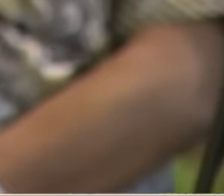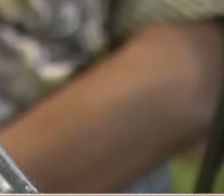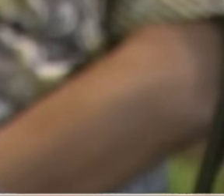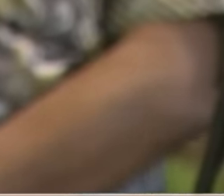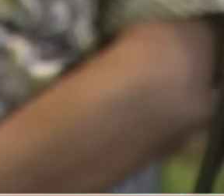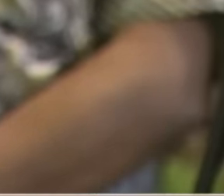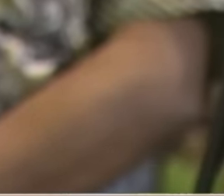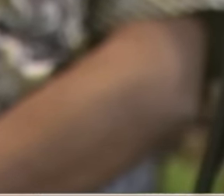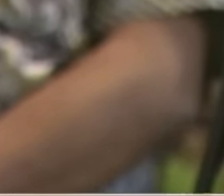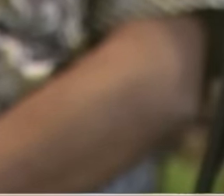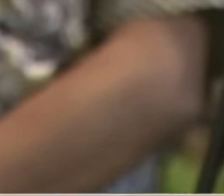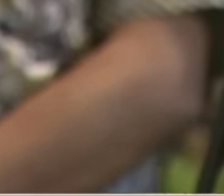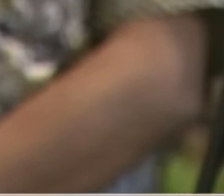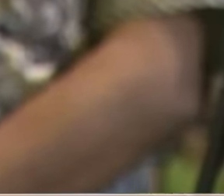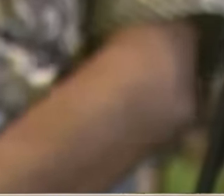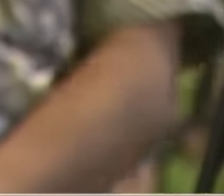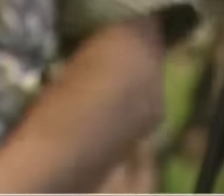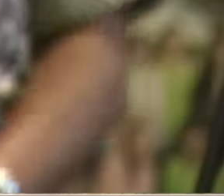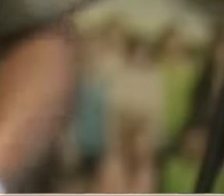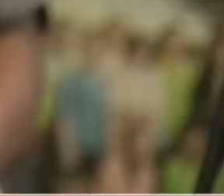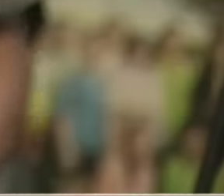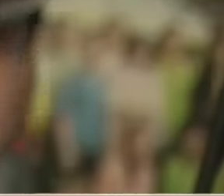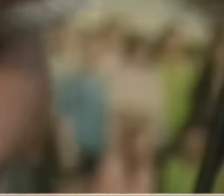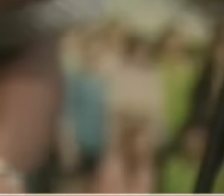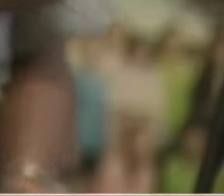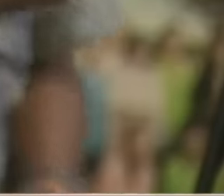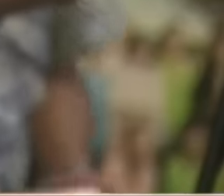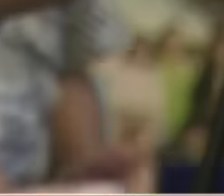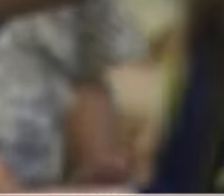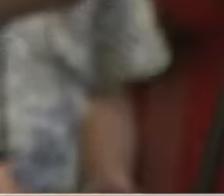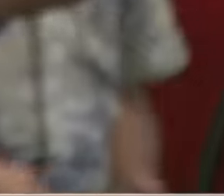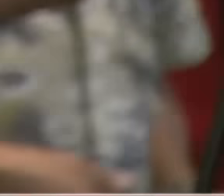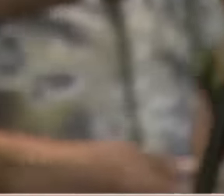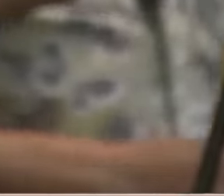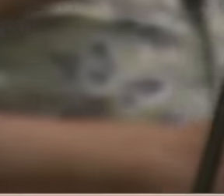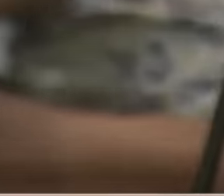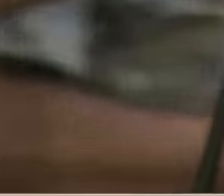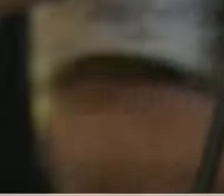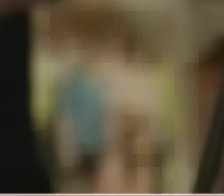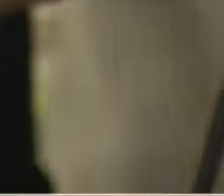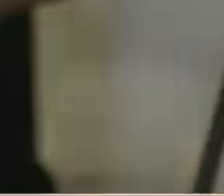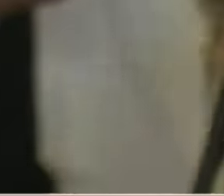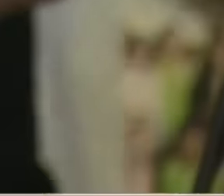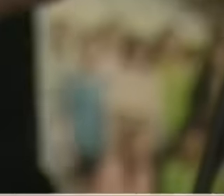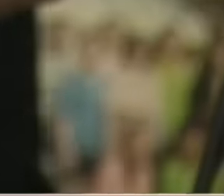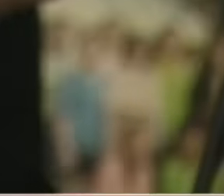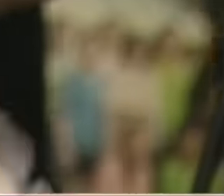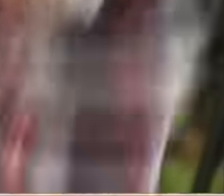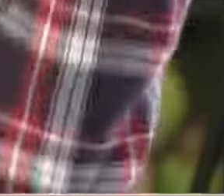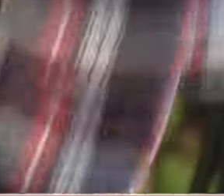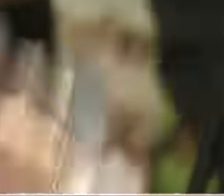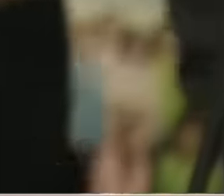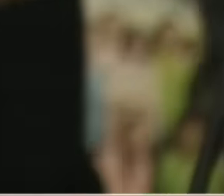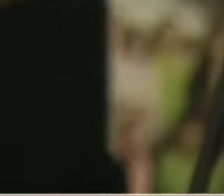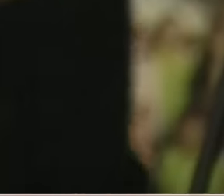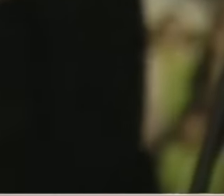warga DKI pada tanggal 15 Februari yang akan datang, marilah kita berbondong-bondong untuk memilih